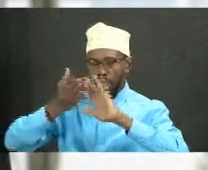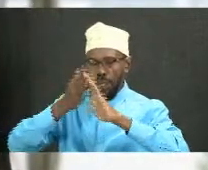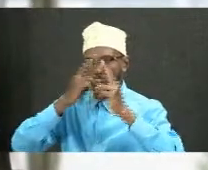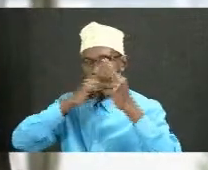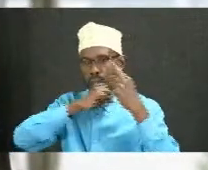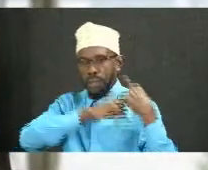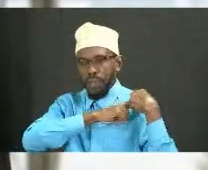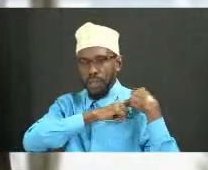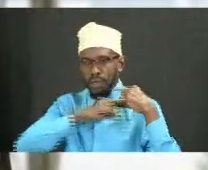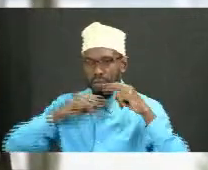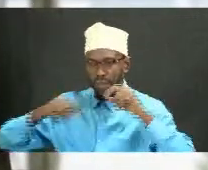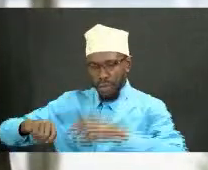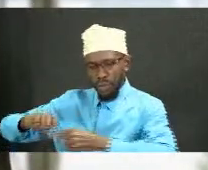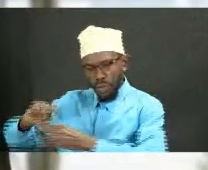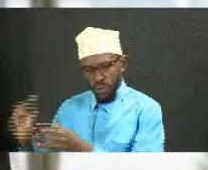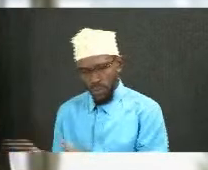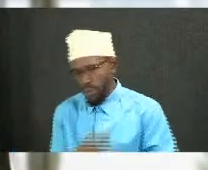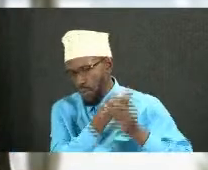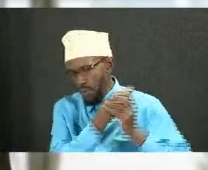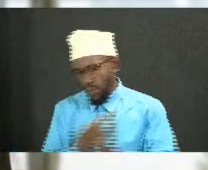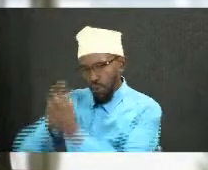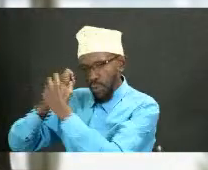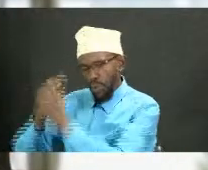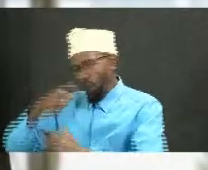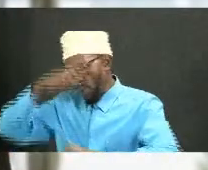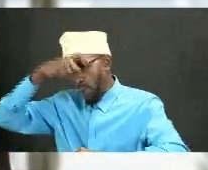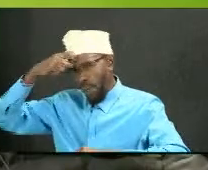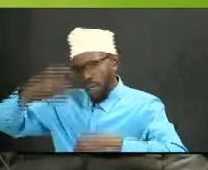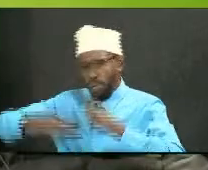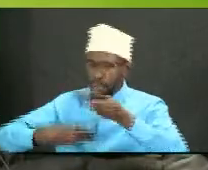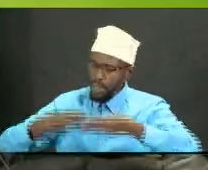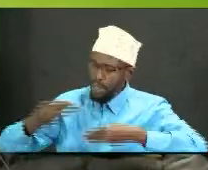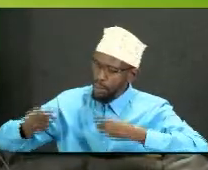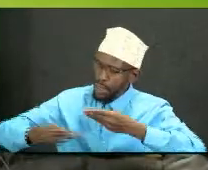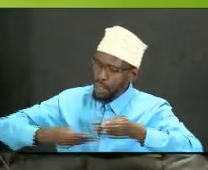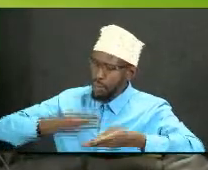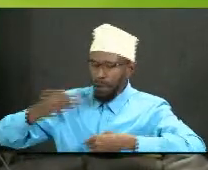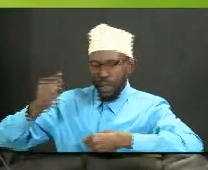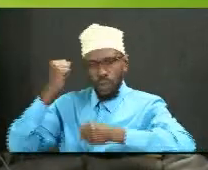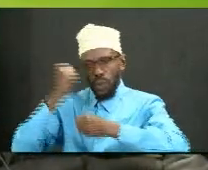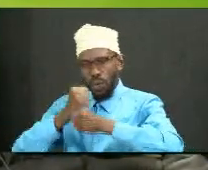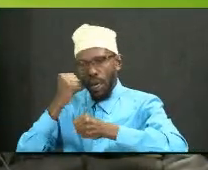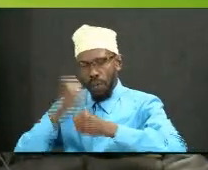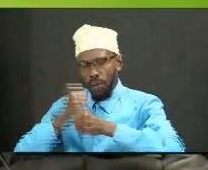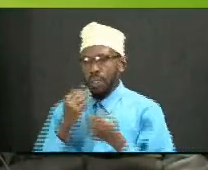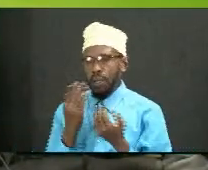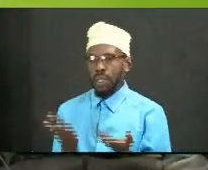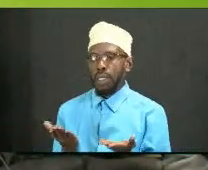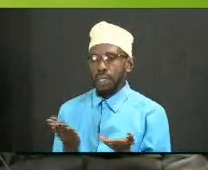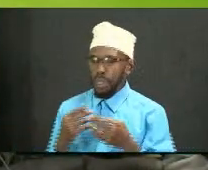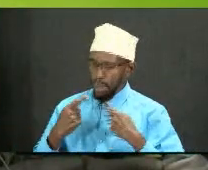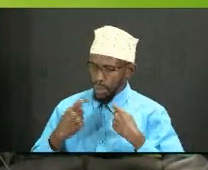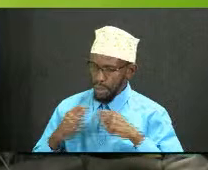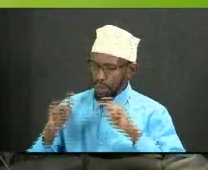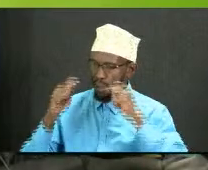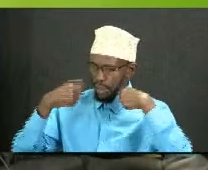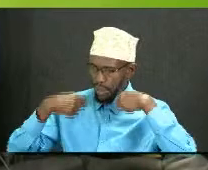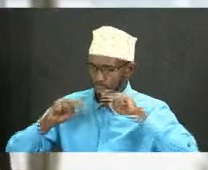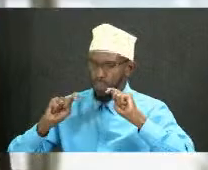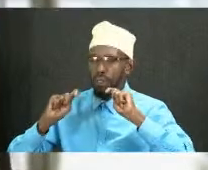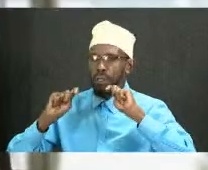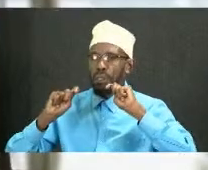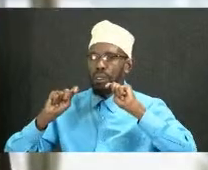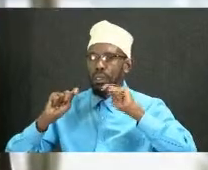tuwajibike. Kama ni kwenda utakata nyasi kwa mtu, kama ni kwenda utauza kitu, kama almuhim kile ambacho una uhodari nacho jaribu ufanye ili